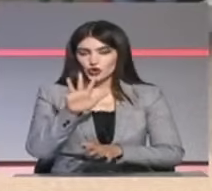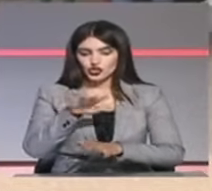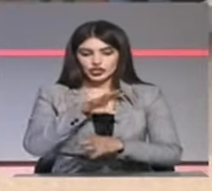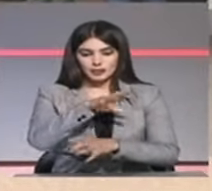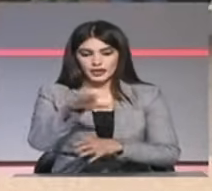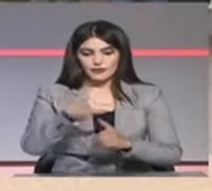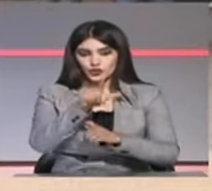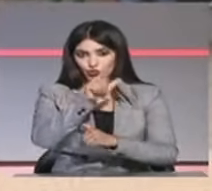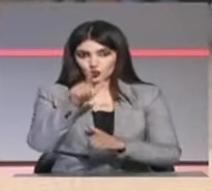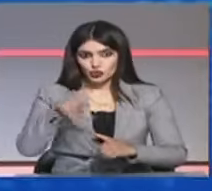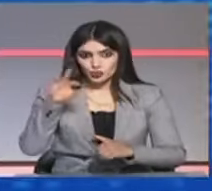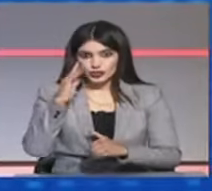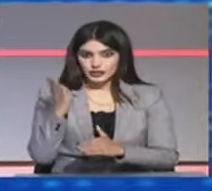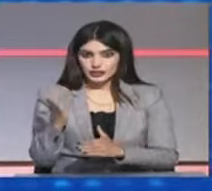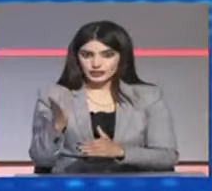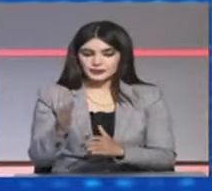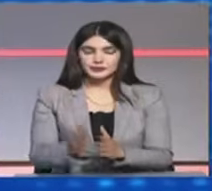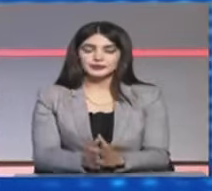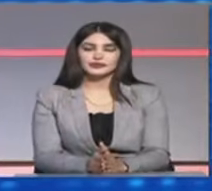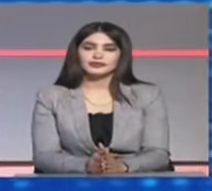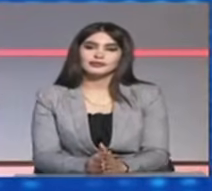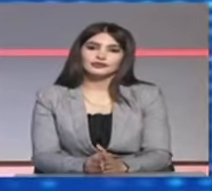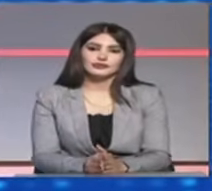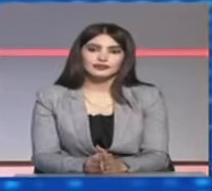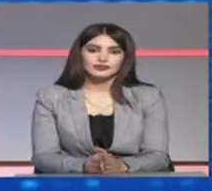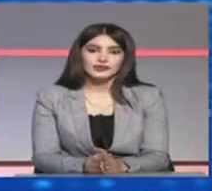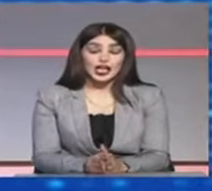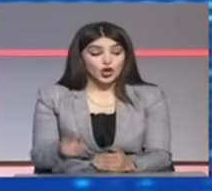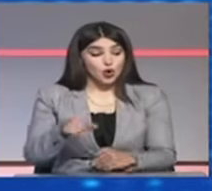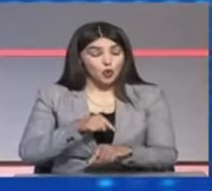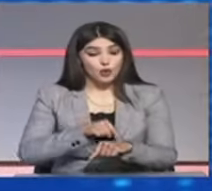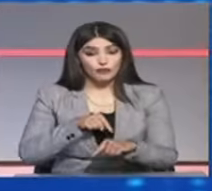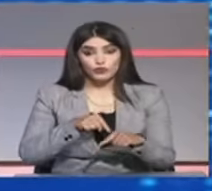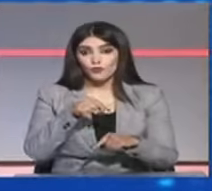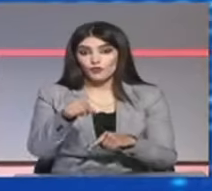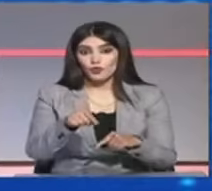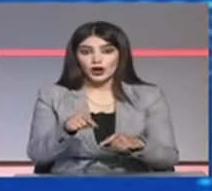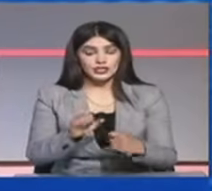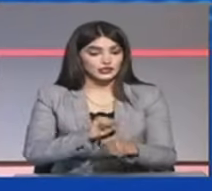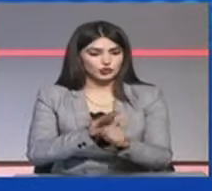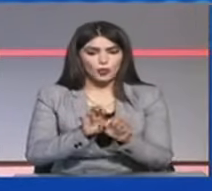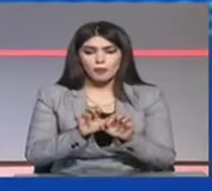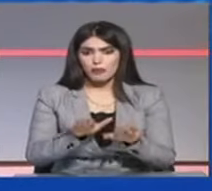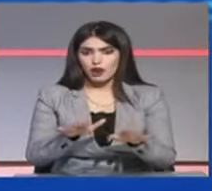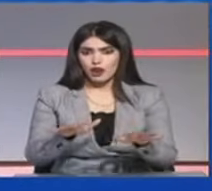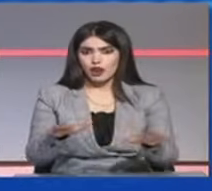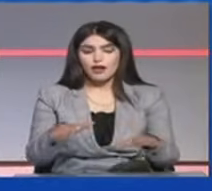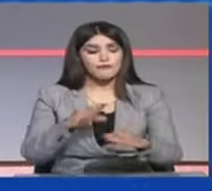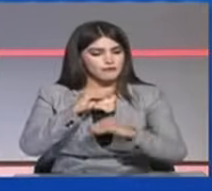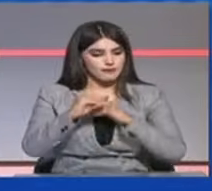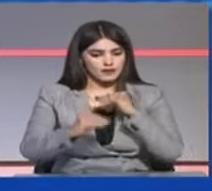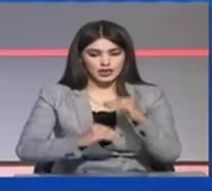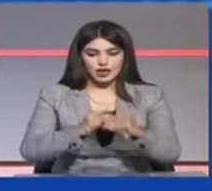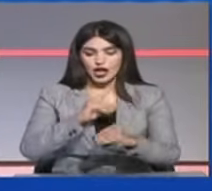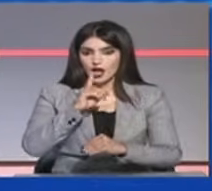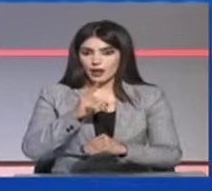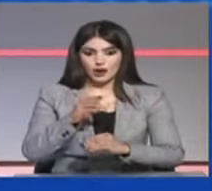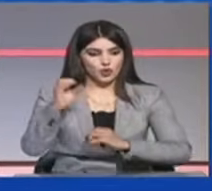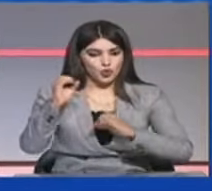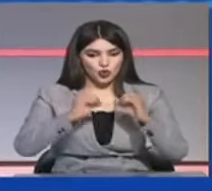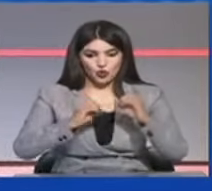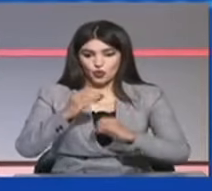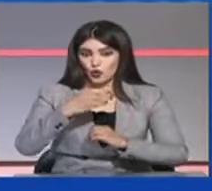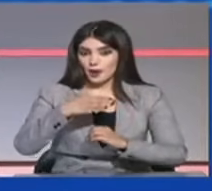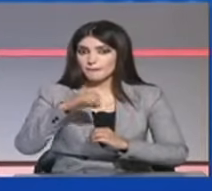تراب الجمهوريه وفي الوقت الذي يواصل فيه فيروس كونت فاشيه في دول العالم اكدت منظمه الصحه